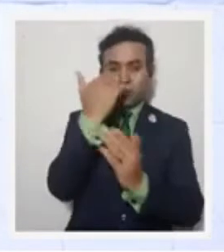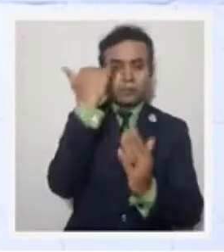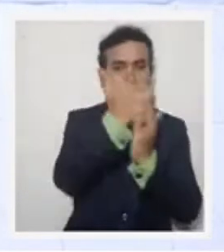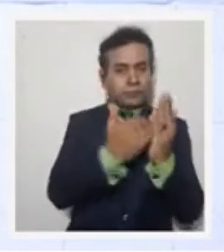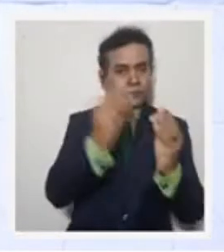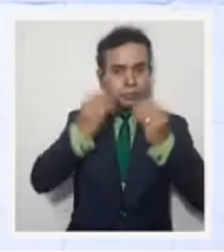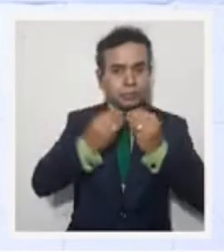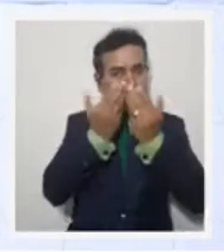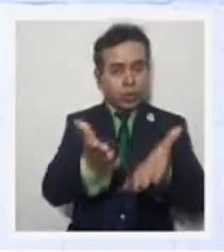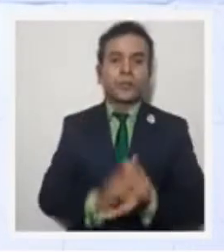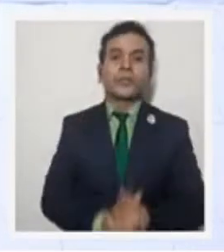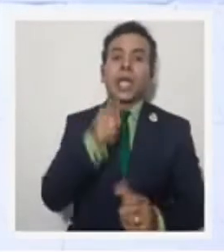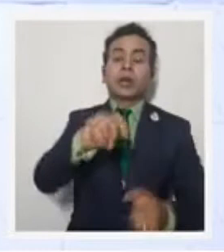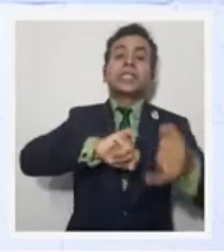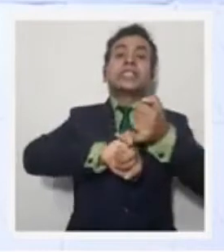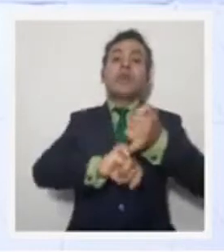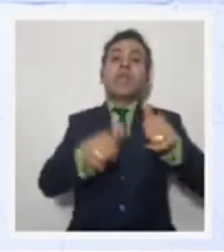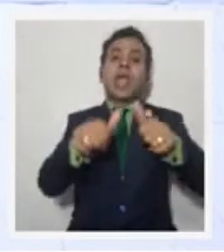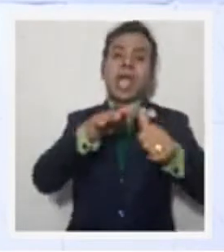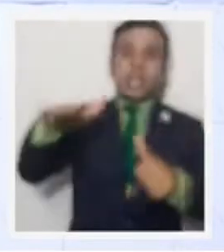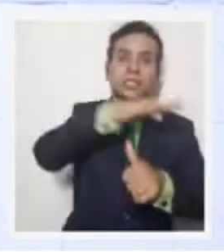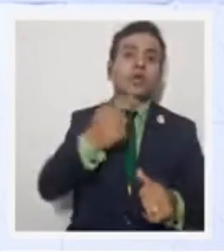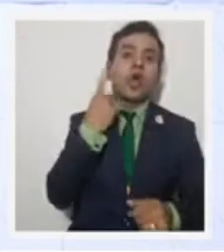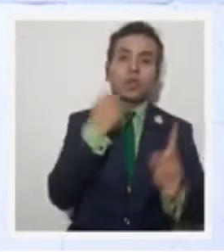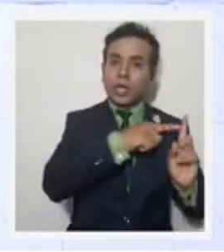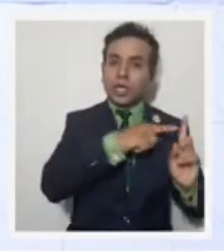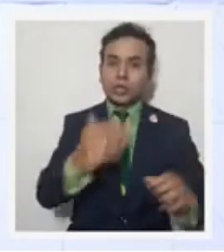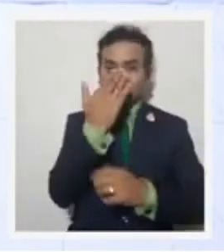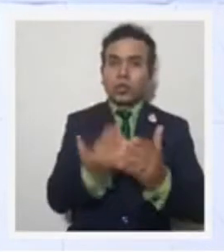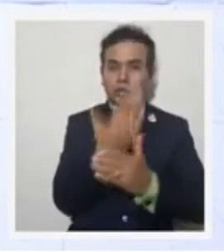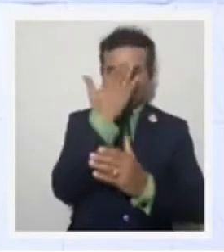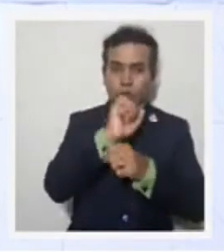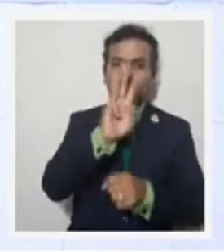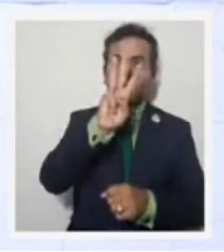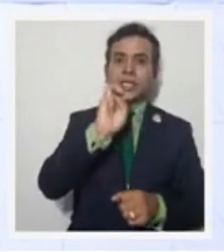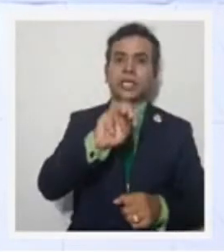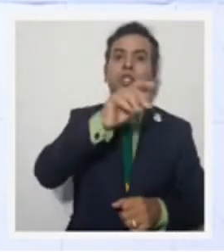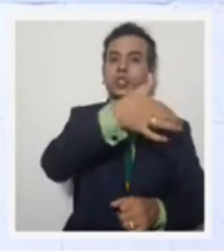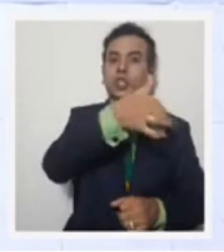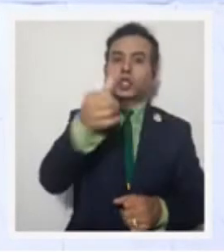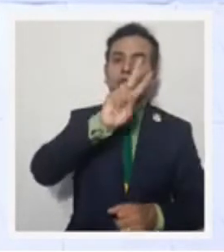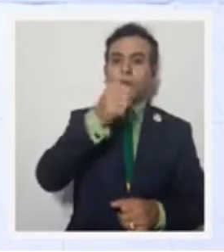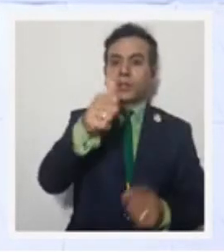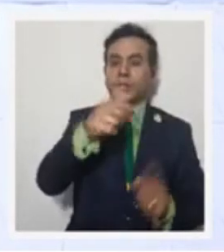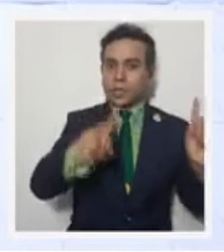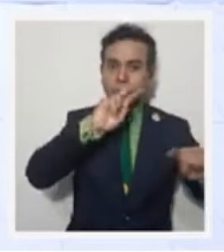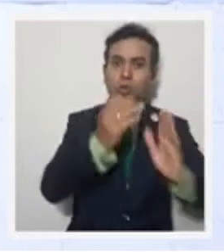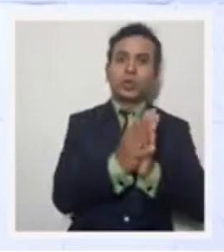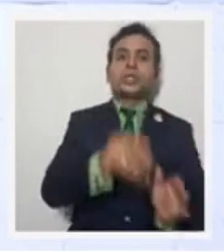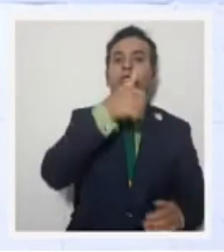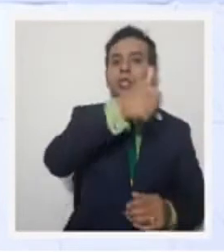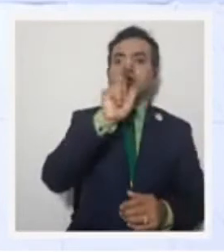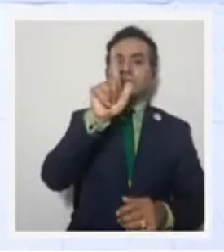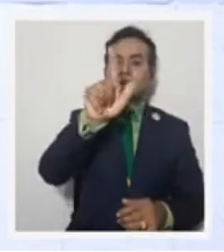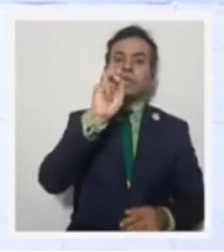এই ছিল আমাদের বাংলাদেশ কোভিড-19 পরিস্থিতি। দক্ষিণ এশিয়া, দক্ষিণ পূর্ব এশিয়ায় গত 24 ঘন্টায় শনাক্ত হয়েছে